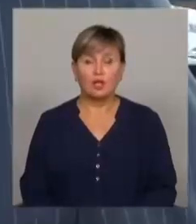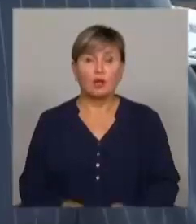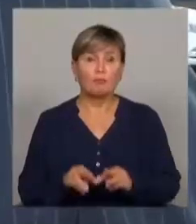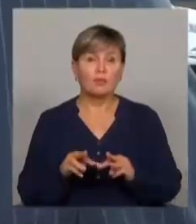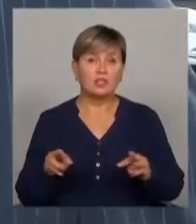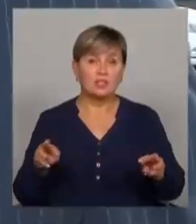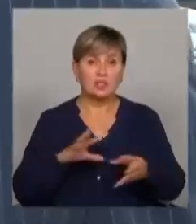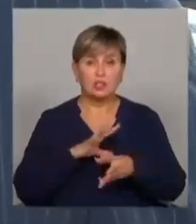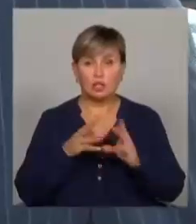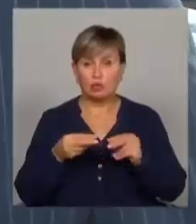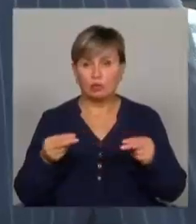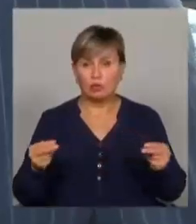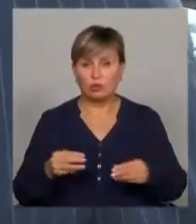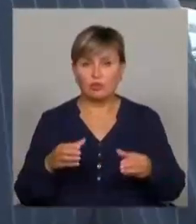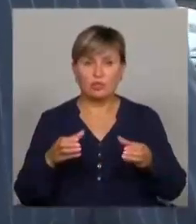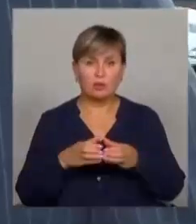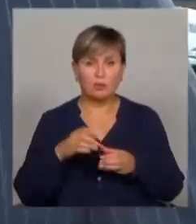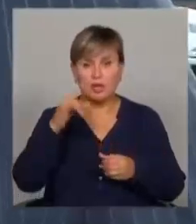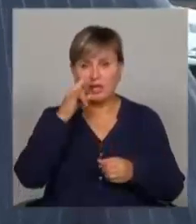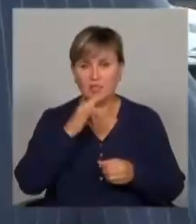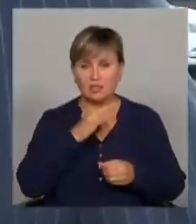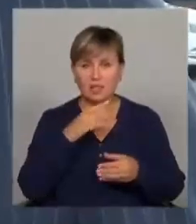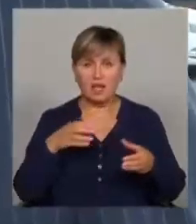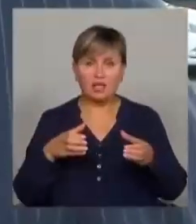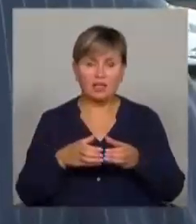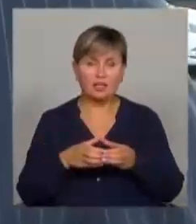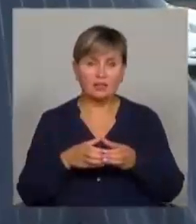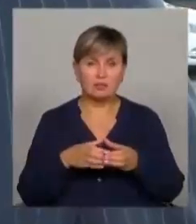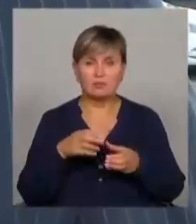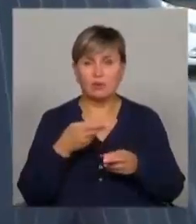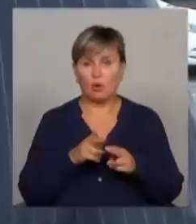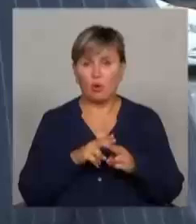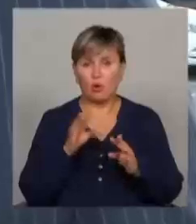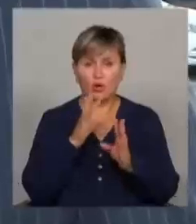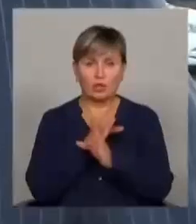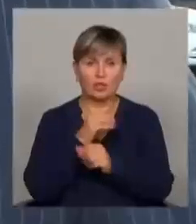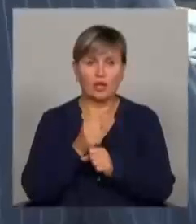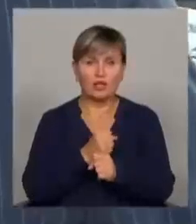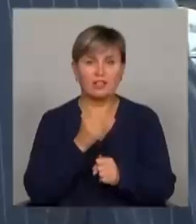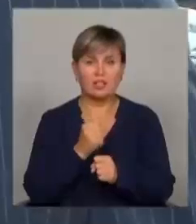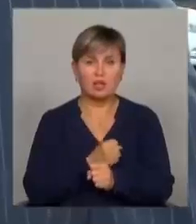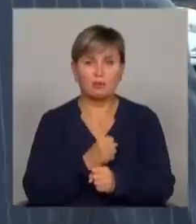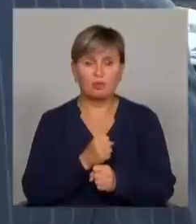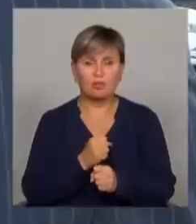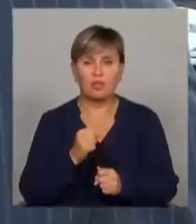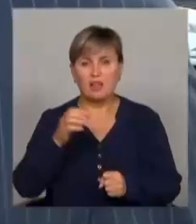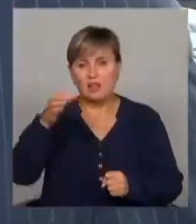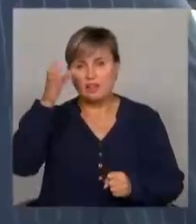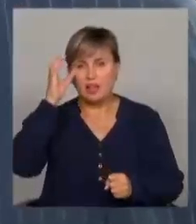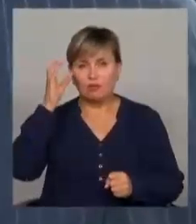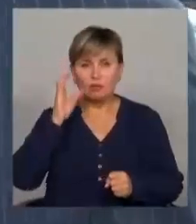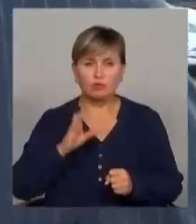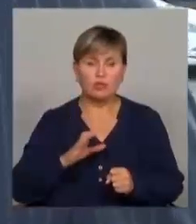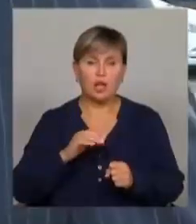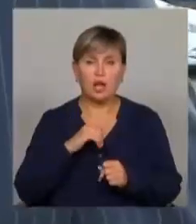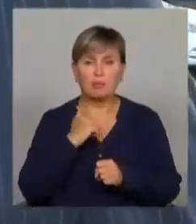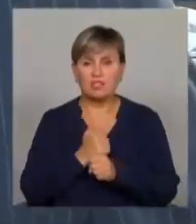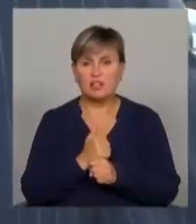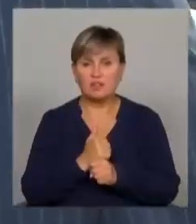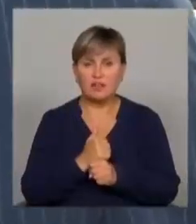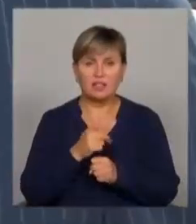Министерство заключило договор с компанией «Казахстанское агентство прикладной экологии» на разработку естественно-научного обоснования для